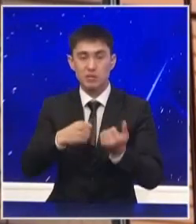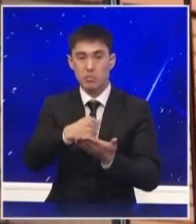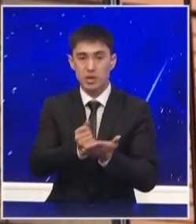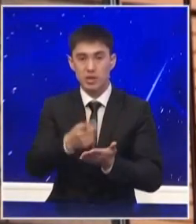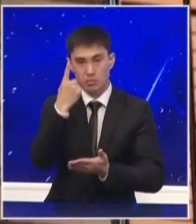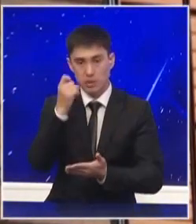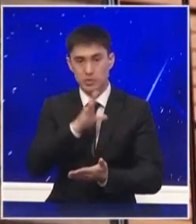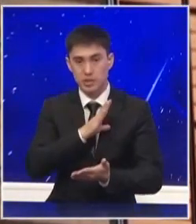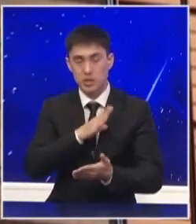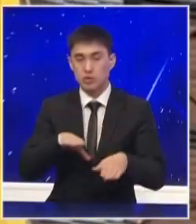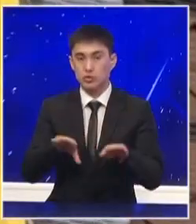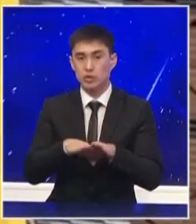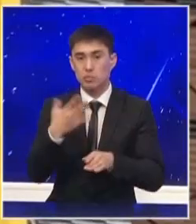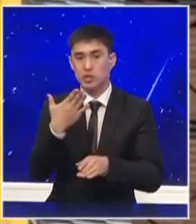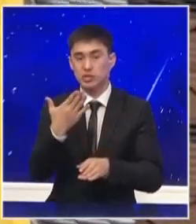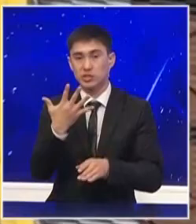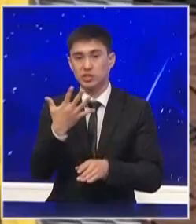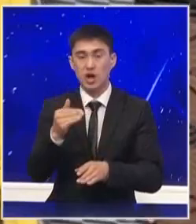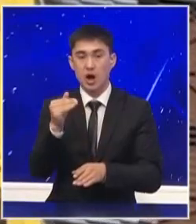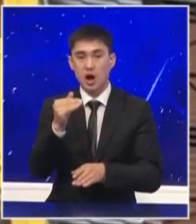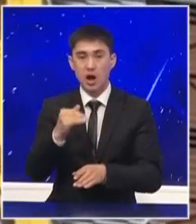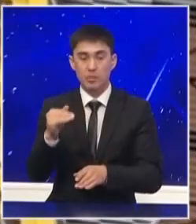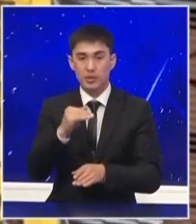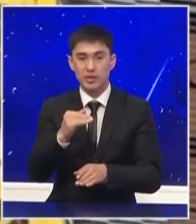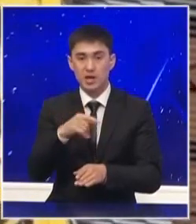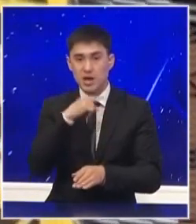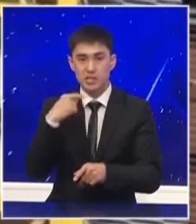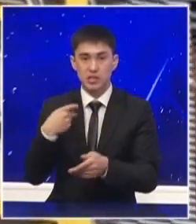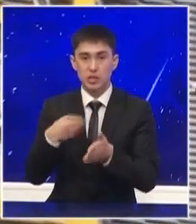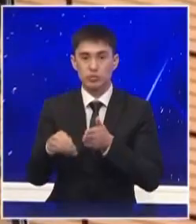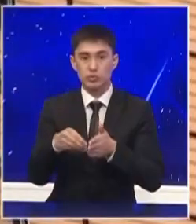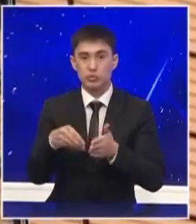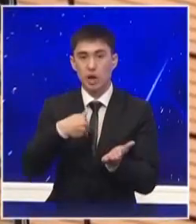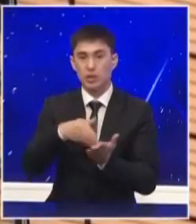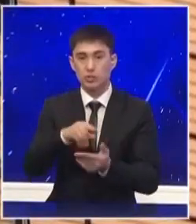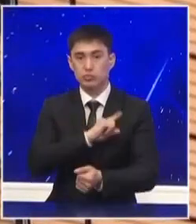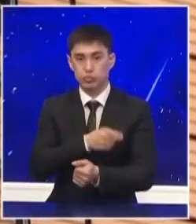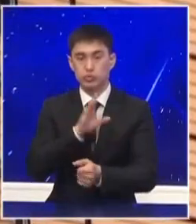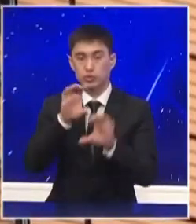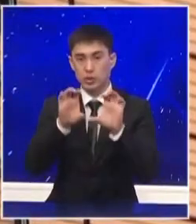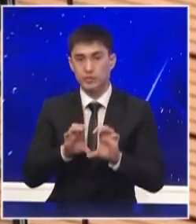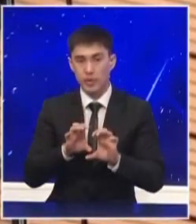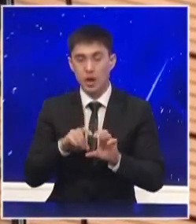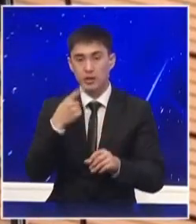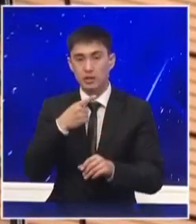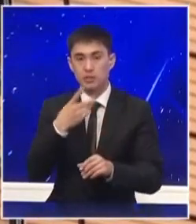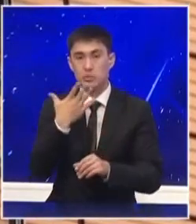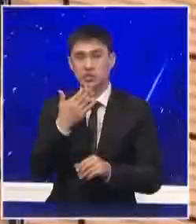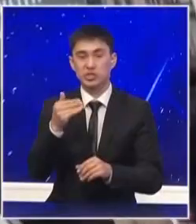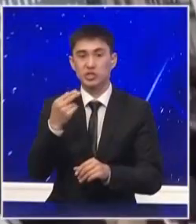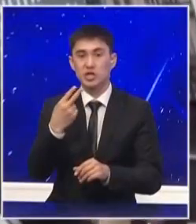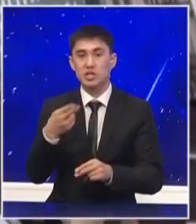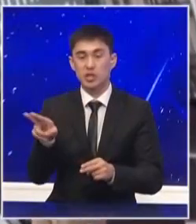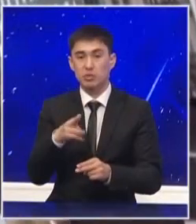бекітілетінін мәлімдеді. Сондай-ақ 5 ақпанда Ресейден мұнай өнімдерін сатып алудан бас тарту туралы заң күшіне енбек. Айта кетейік, 5